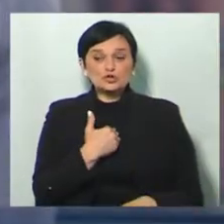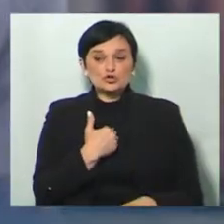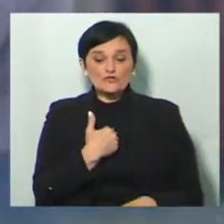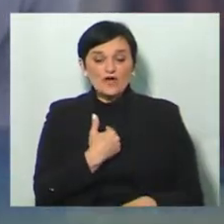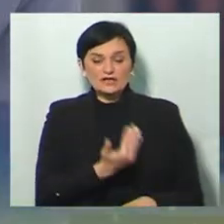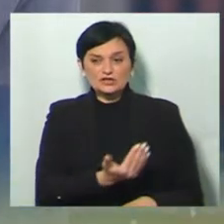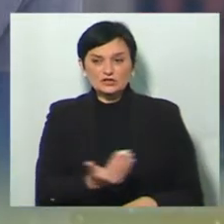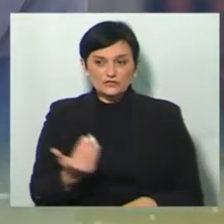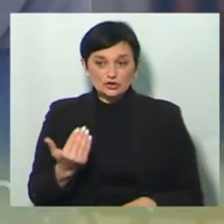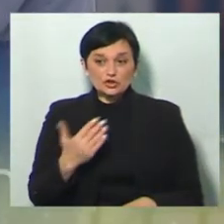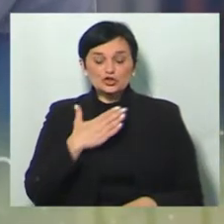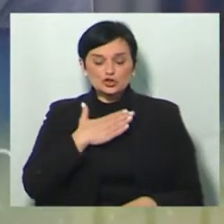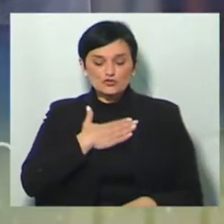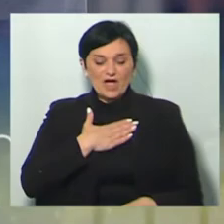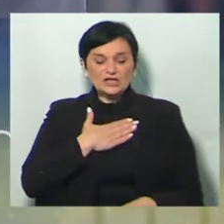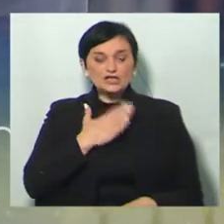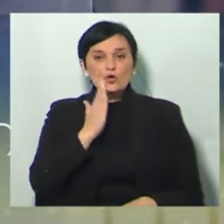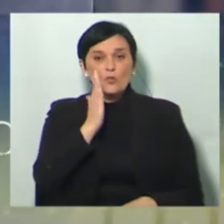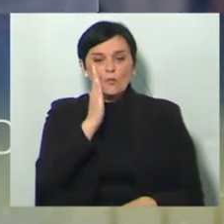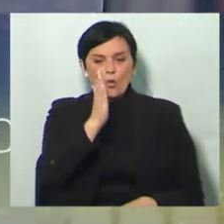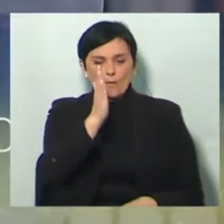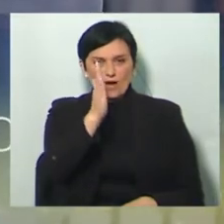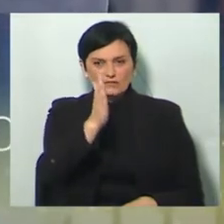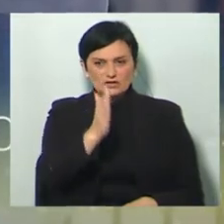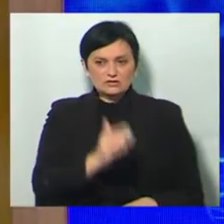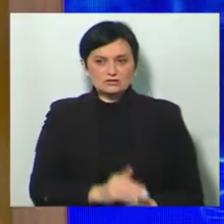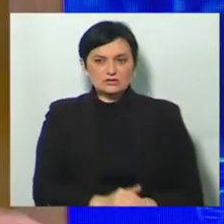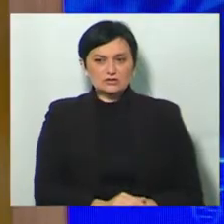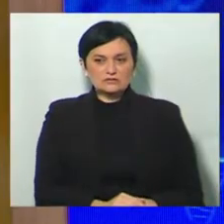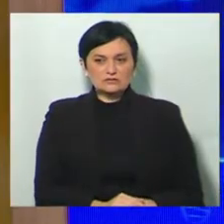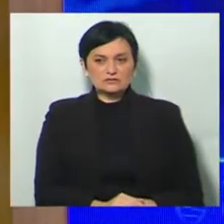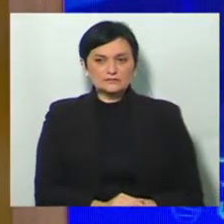ჩვენთვის და ჩვენი მომავლისთვის.